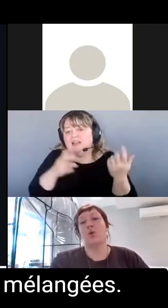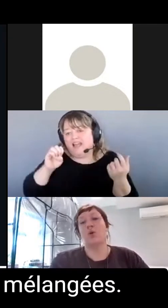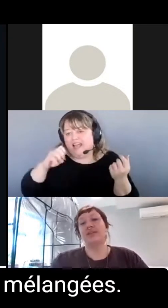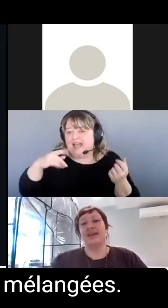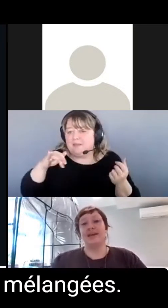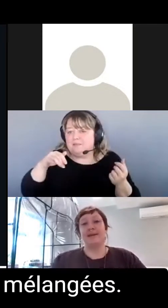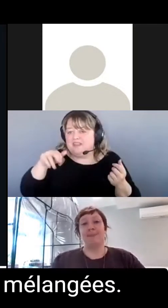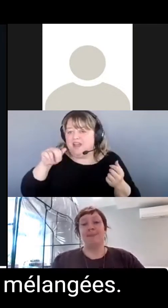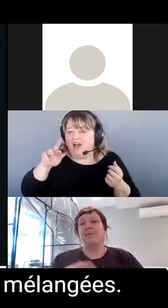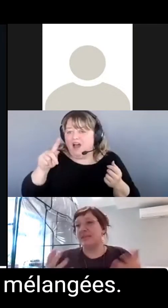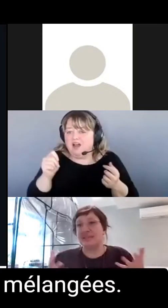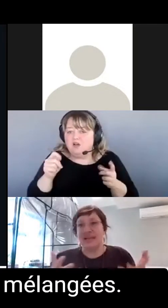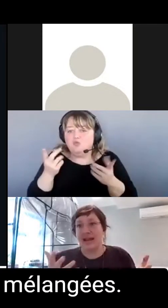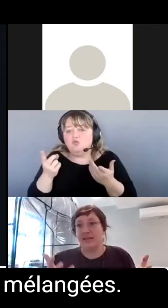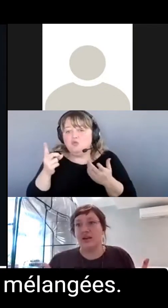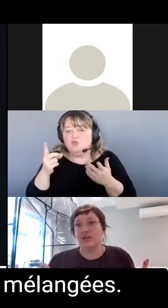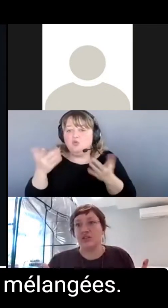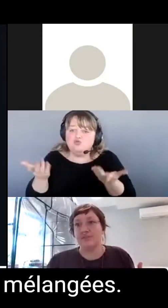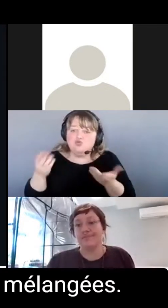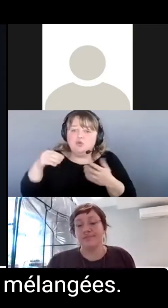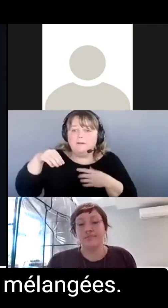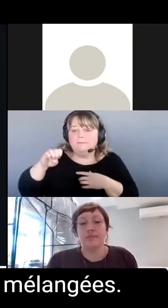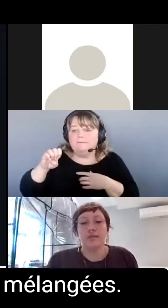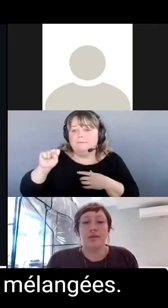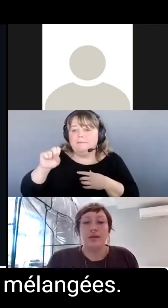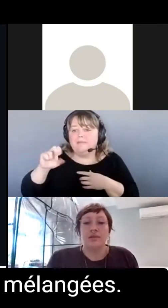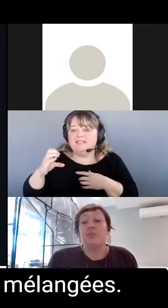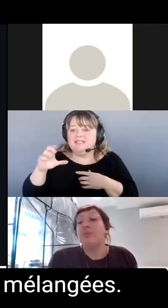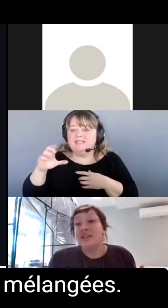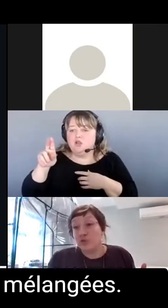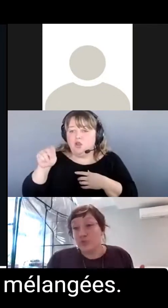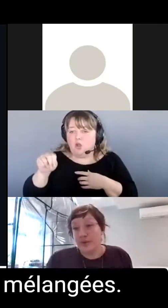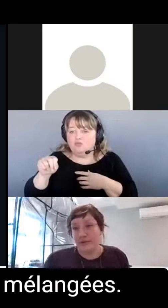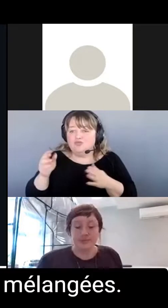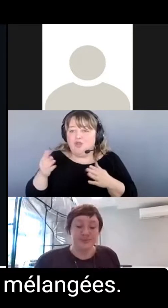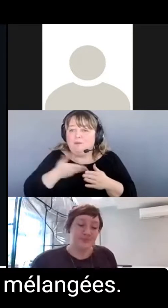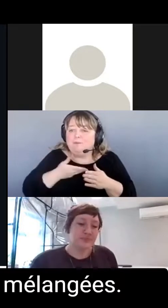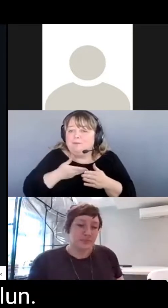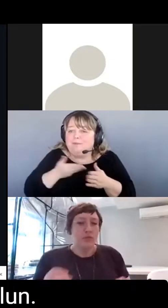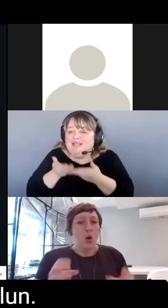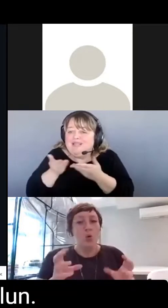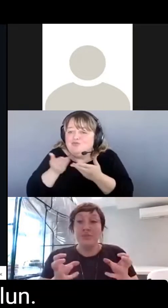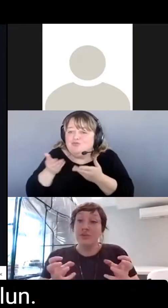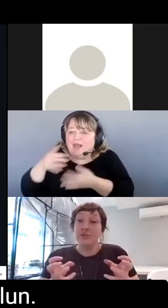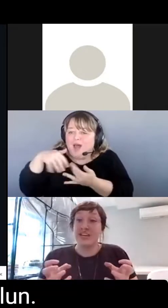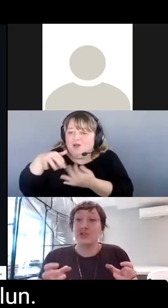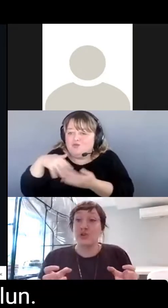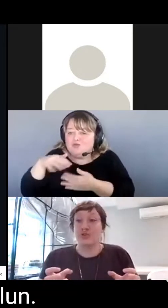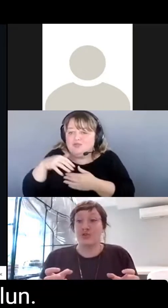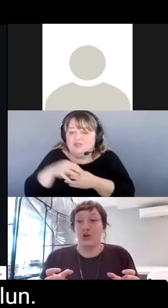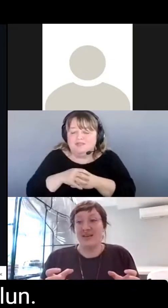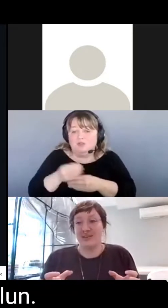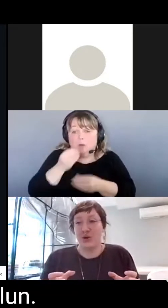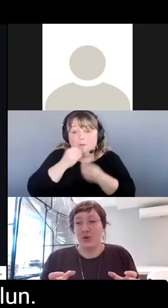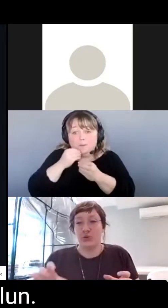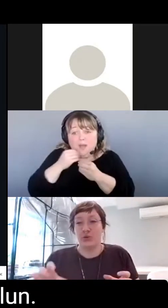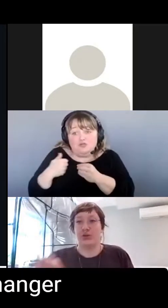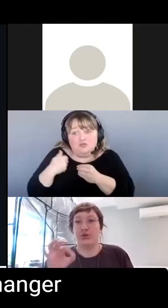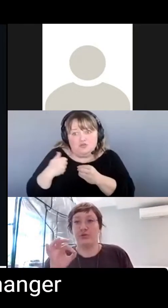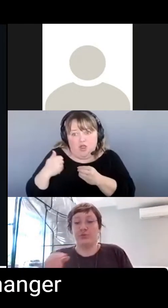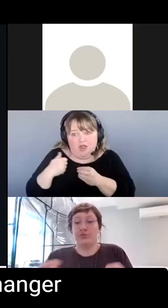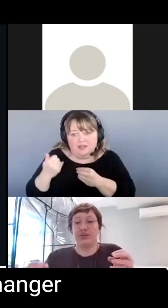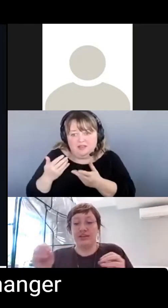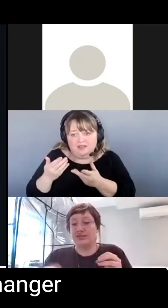qui sont des bébés salades mélangés. Des bébés laitues, pardon. on les mange très jeunes, le mesclun.